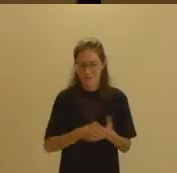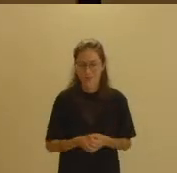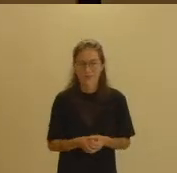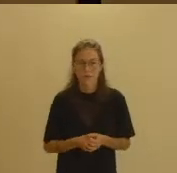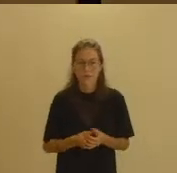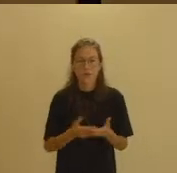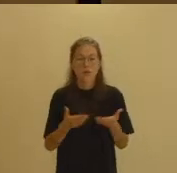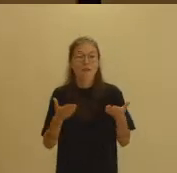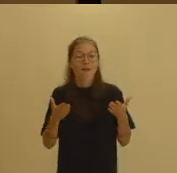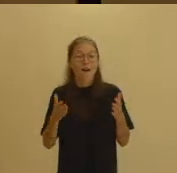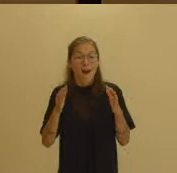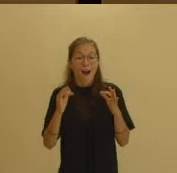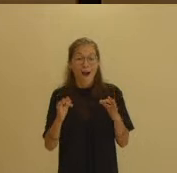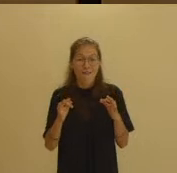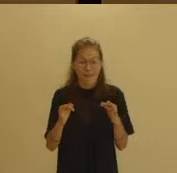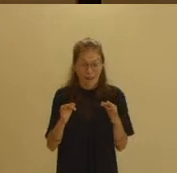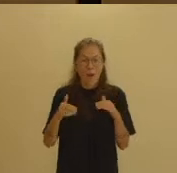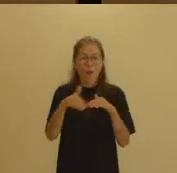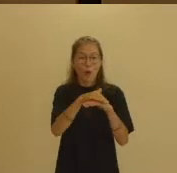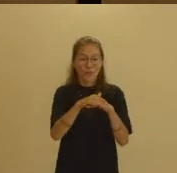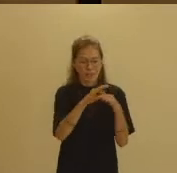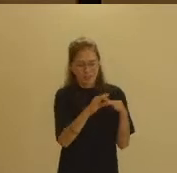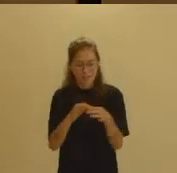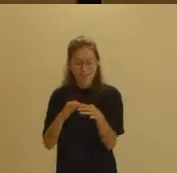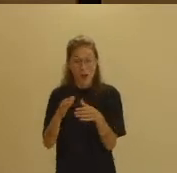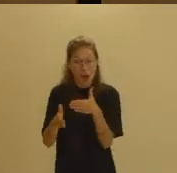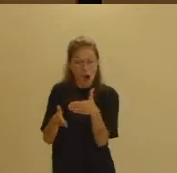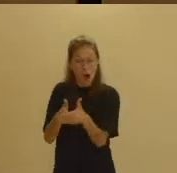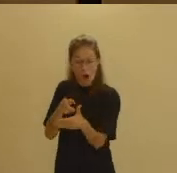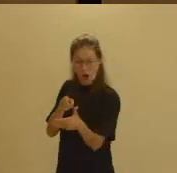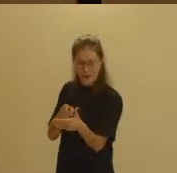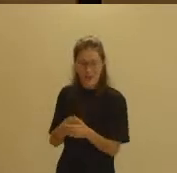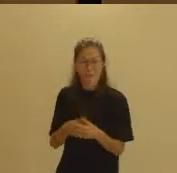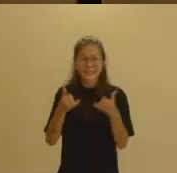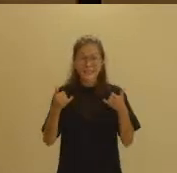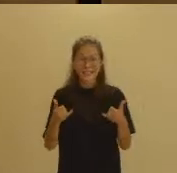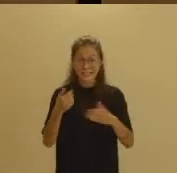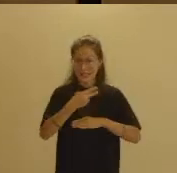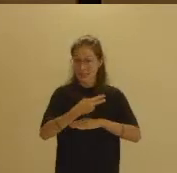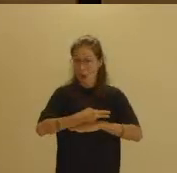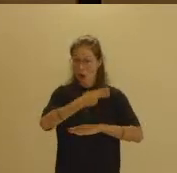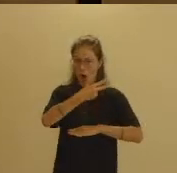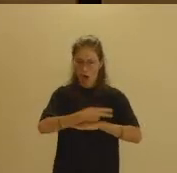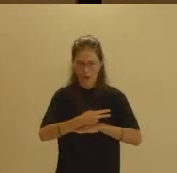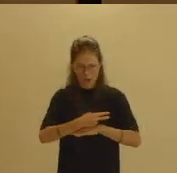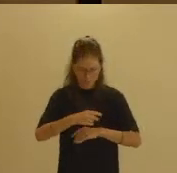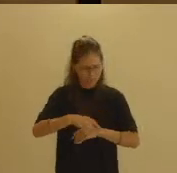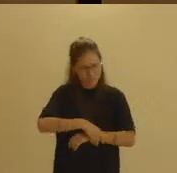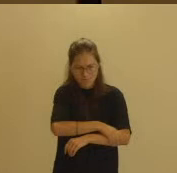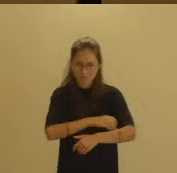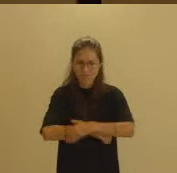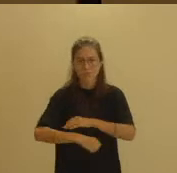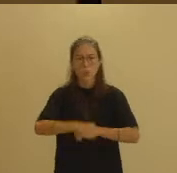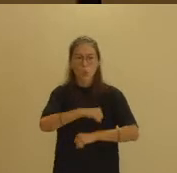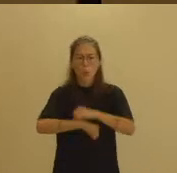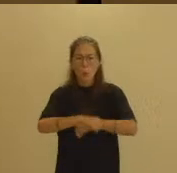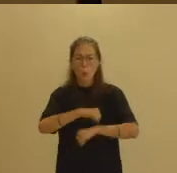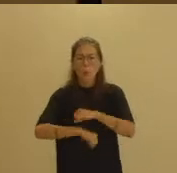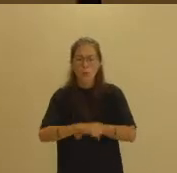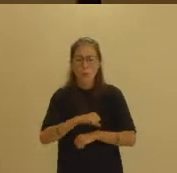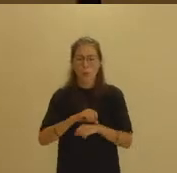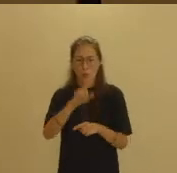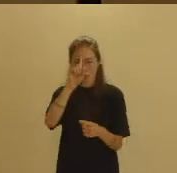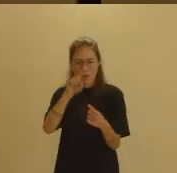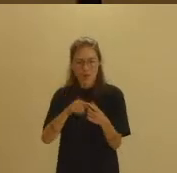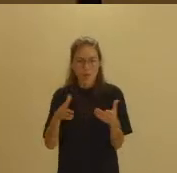sa politique en faveur du handicap, la ville de Hendaye continue à progresser sur l'accessibilité de